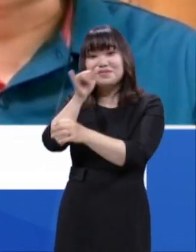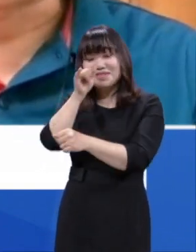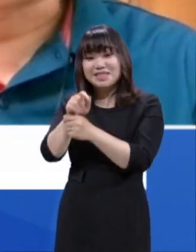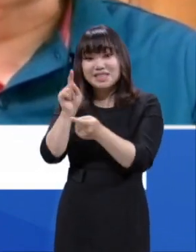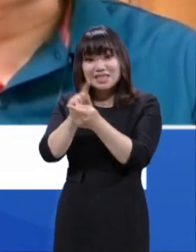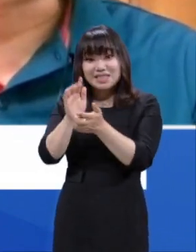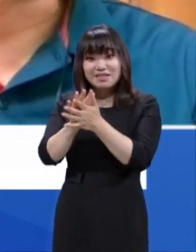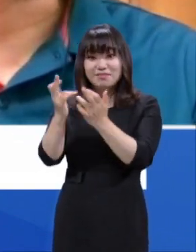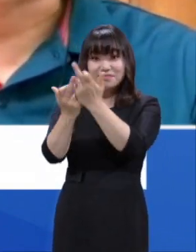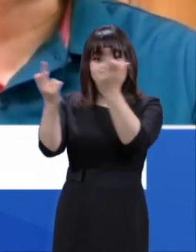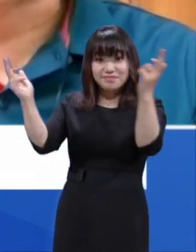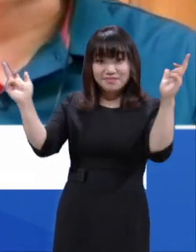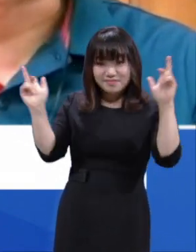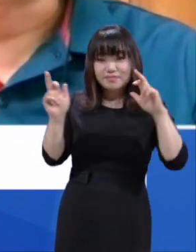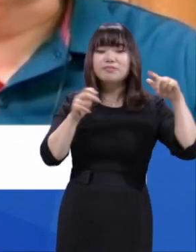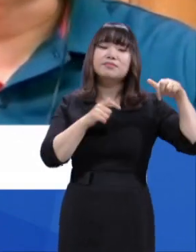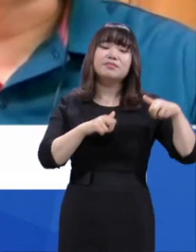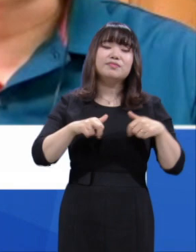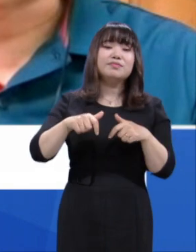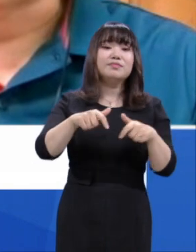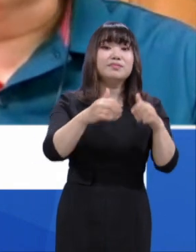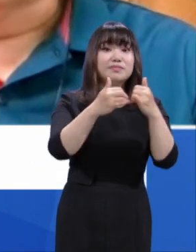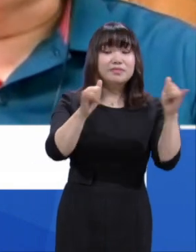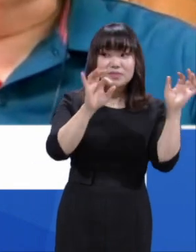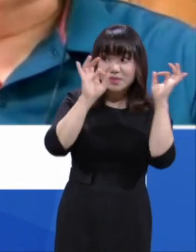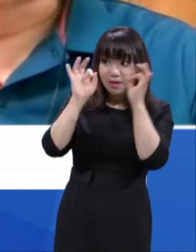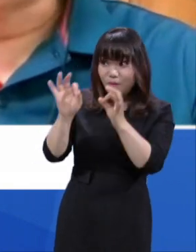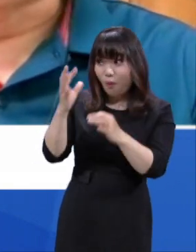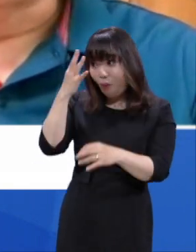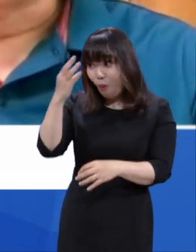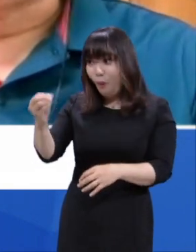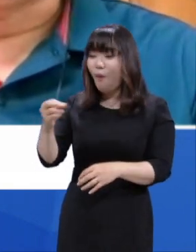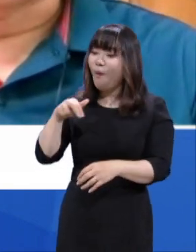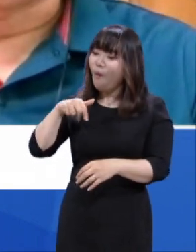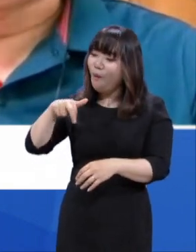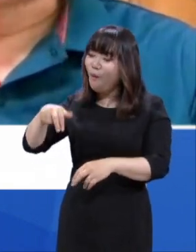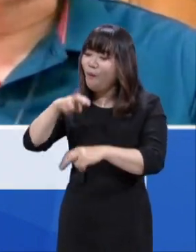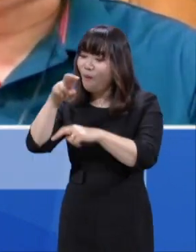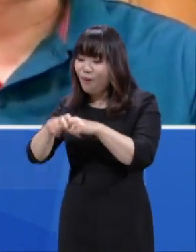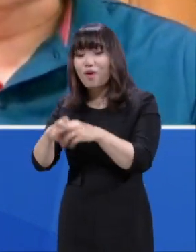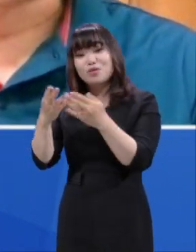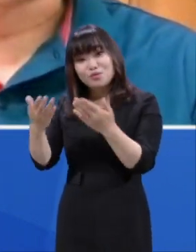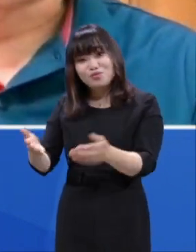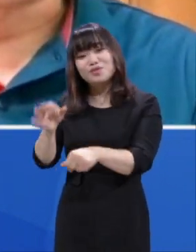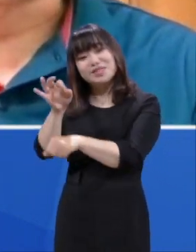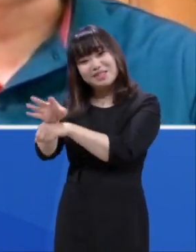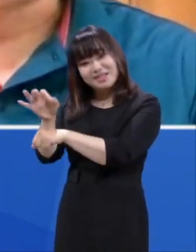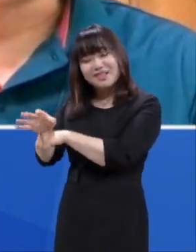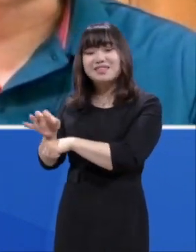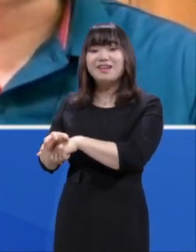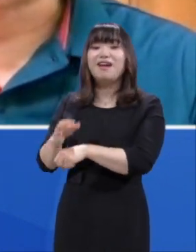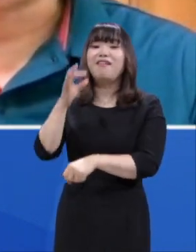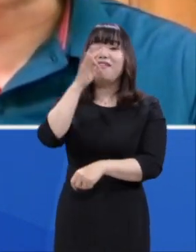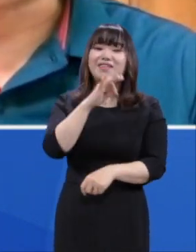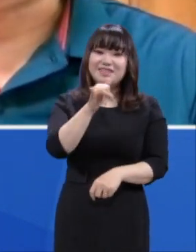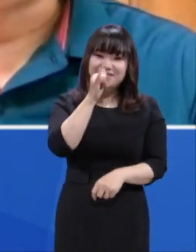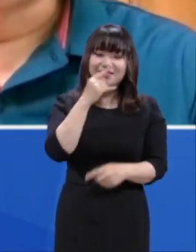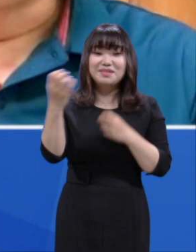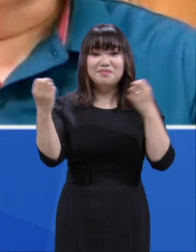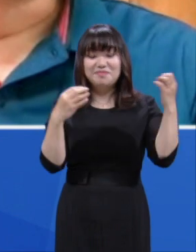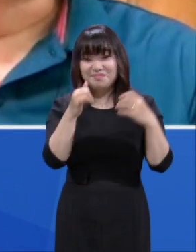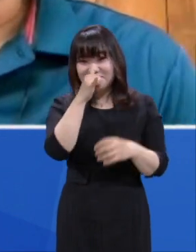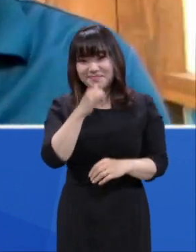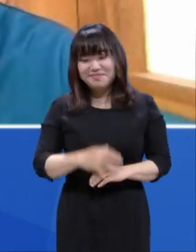실제로 인왕산로를 걷던 주인분들이 머물면서 매출도 많이 올랐다고 그런 말씀들을